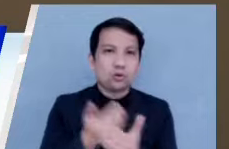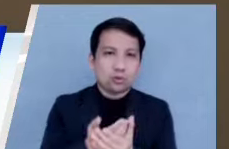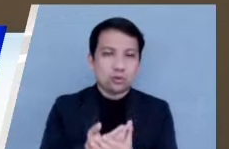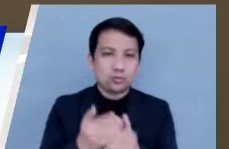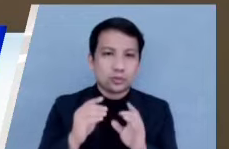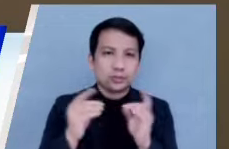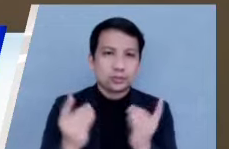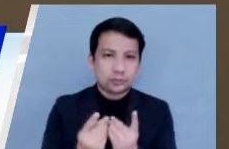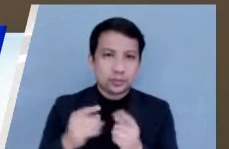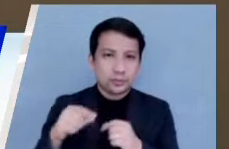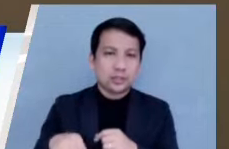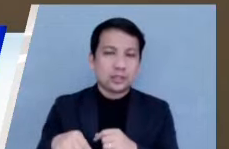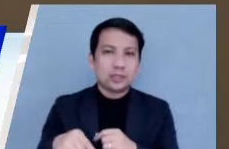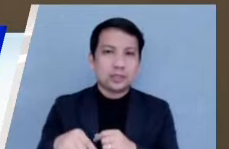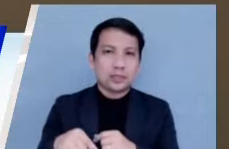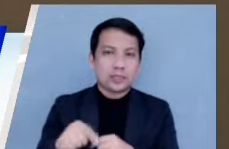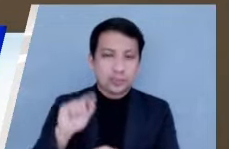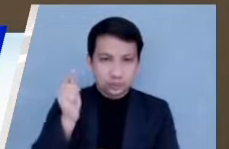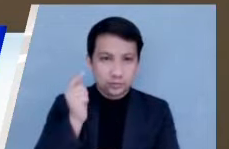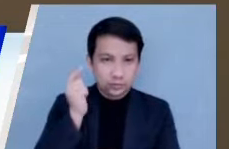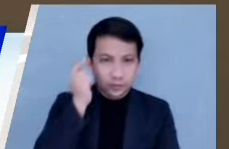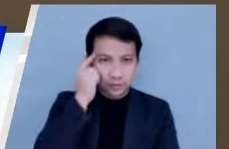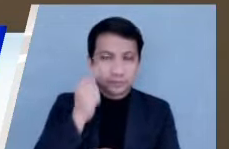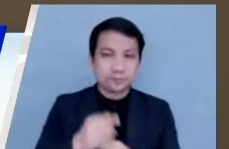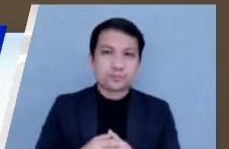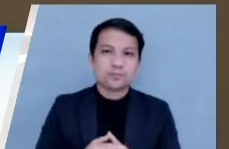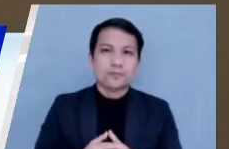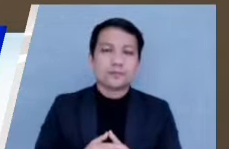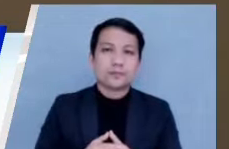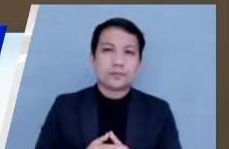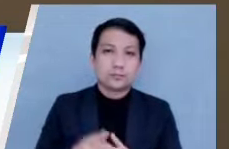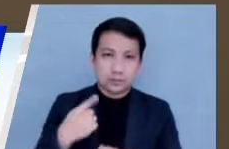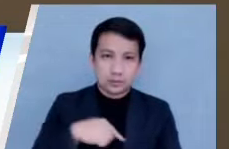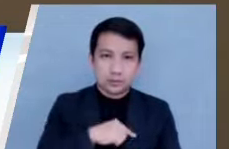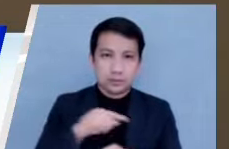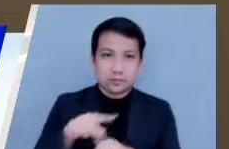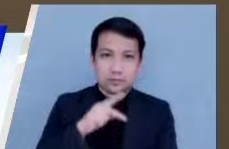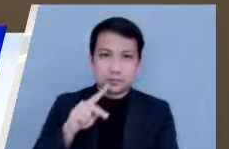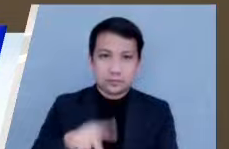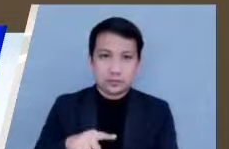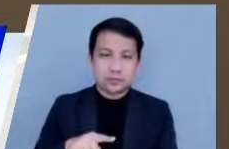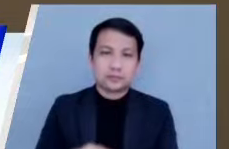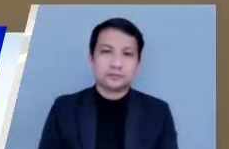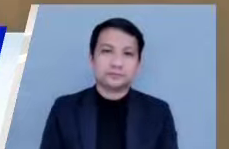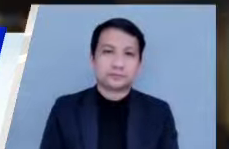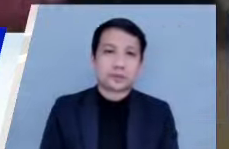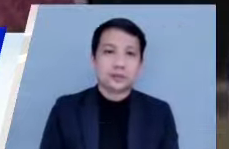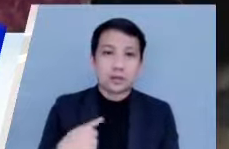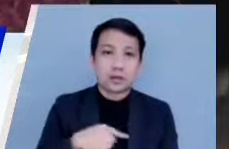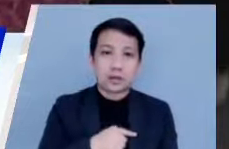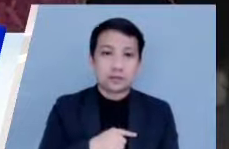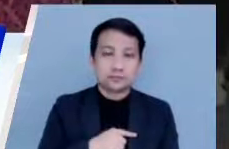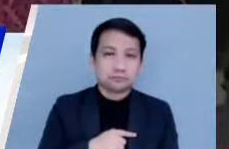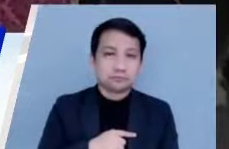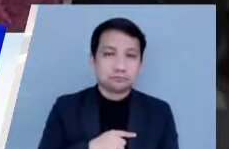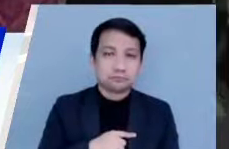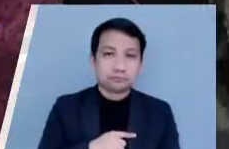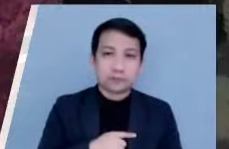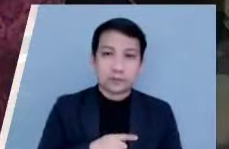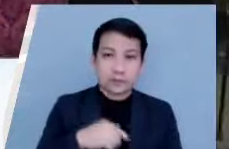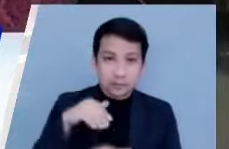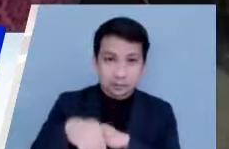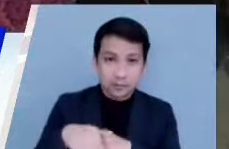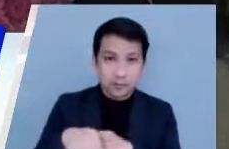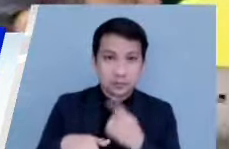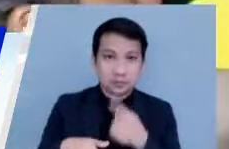departamento ng ating bayan, ng ating pamahalaan. Kagabi naman,